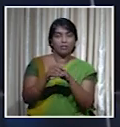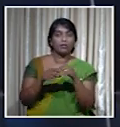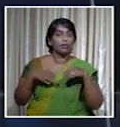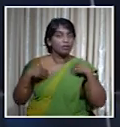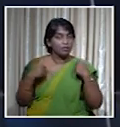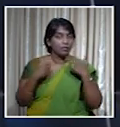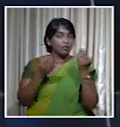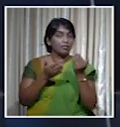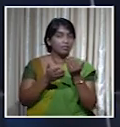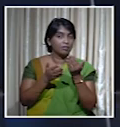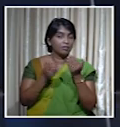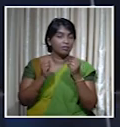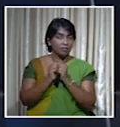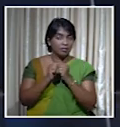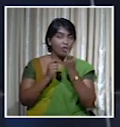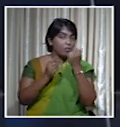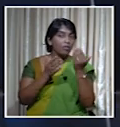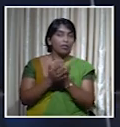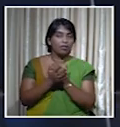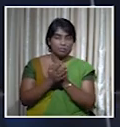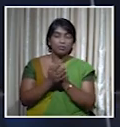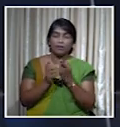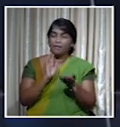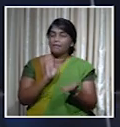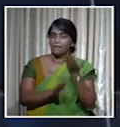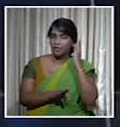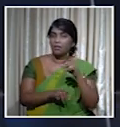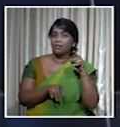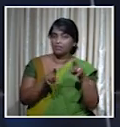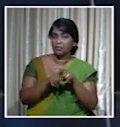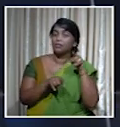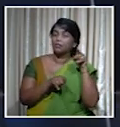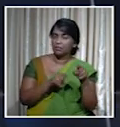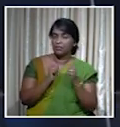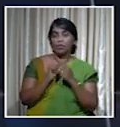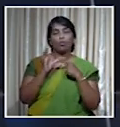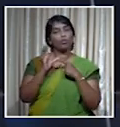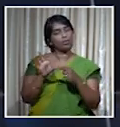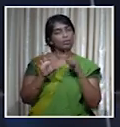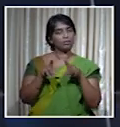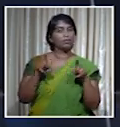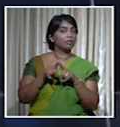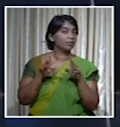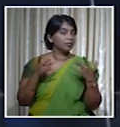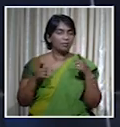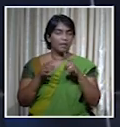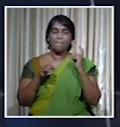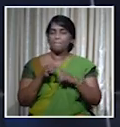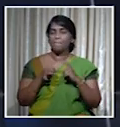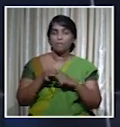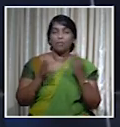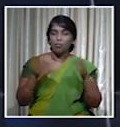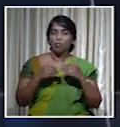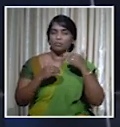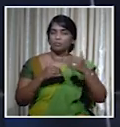සෞඛ්‍ය සඳහා වෙන් කරන මුදල් ප්‍රමාණය අනිවාර්යයෙන් වැඩි කළ යුතුයි. ඒක ඇතුලේ තමයි මේකට උත්තරේ තියෙන්නේ. එහෙම නැත්නම් මේ ප්‍රශ්නේ තව